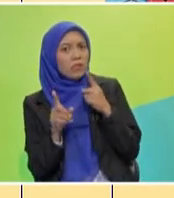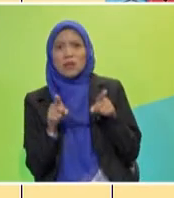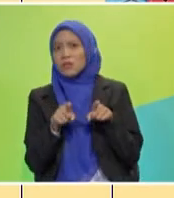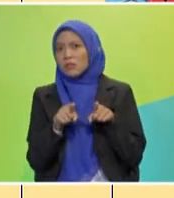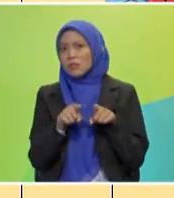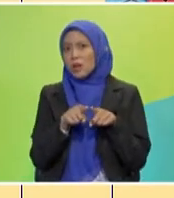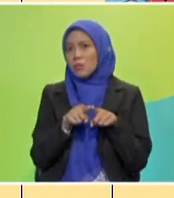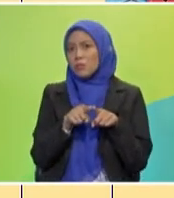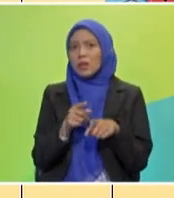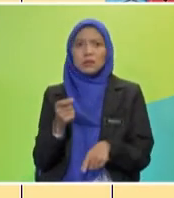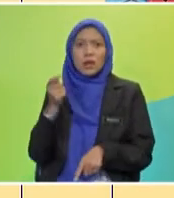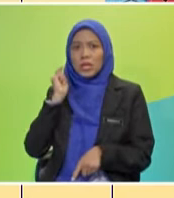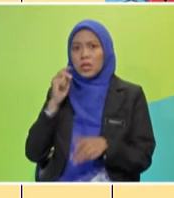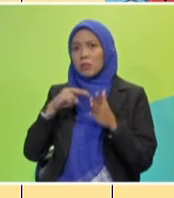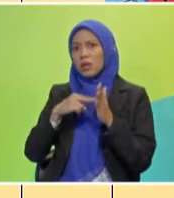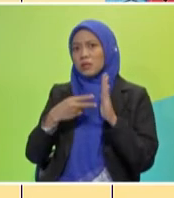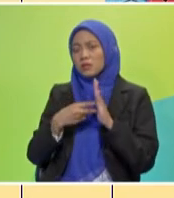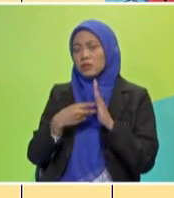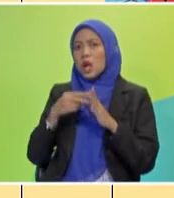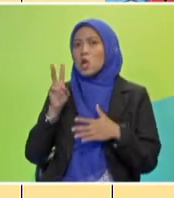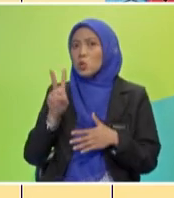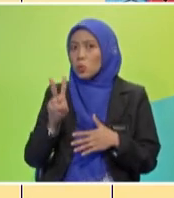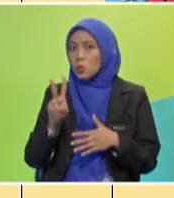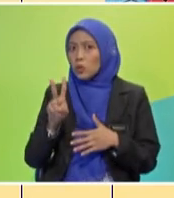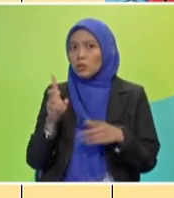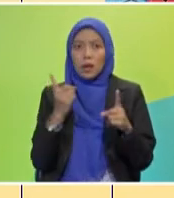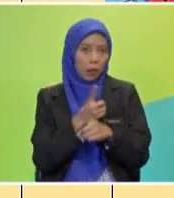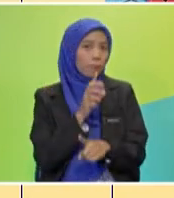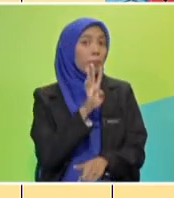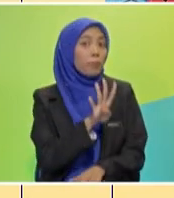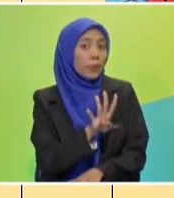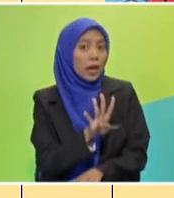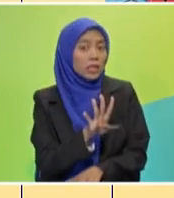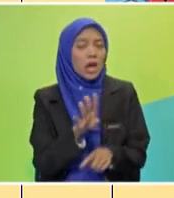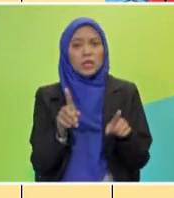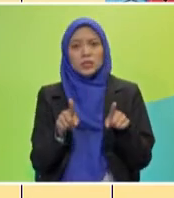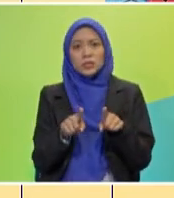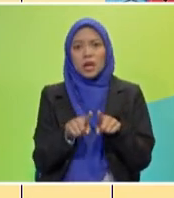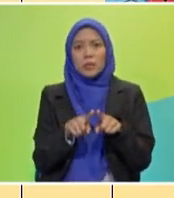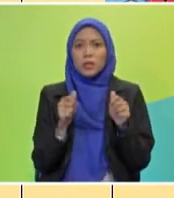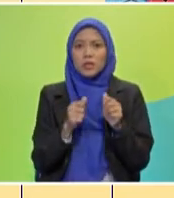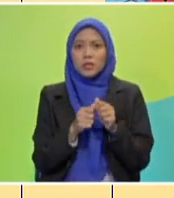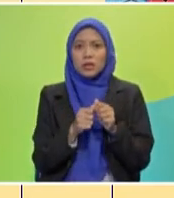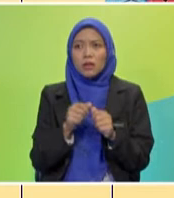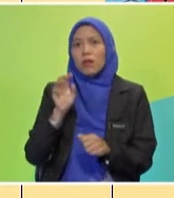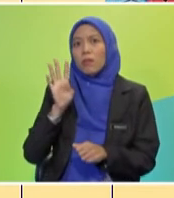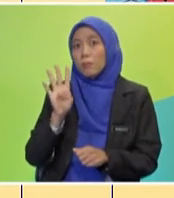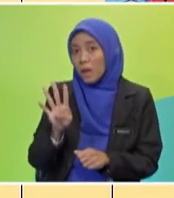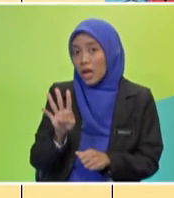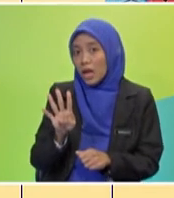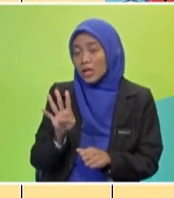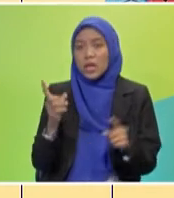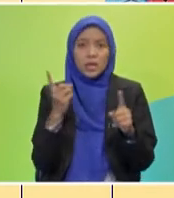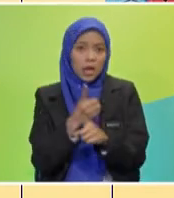Jadi maknanya 2 darab dengan 4 sama dengan 4